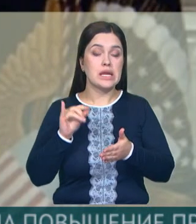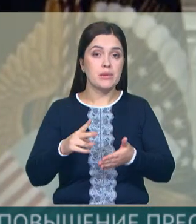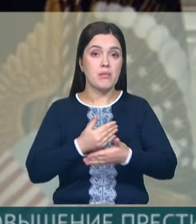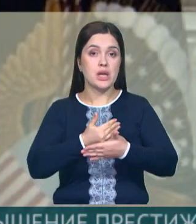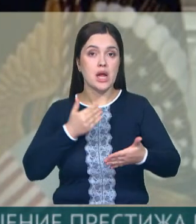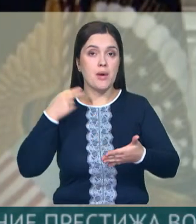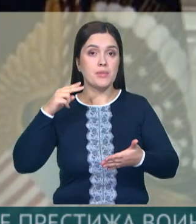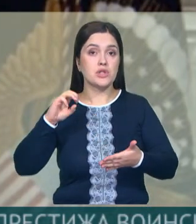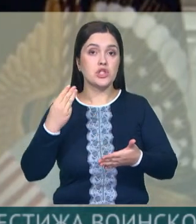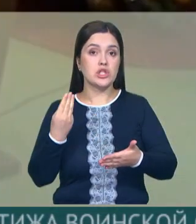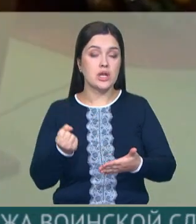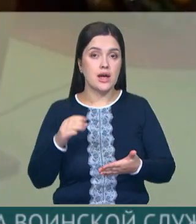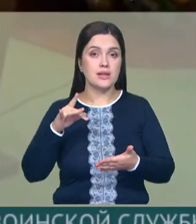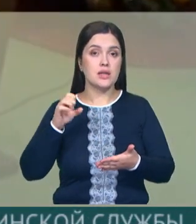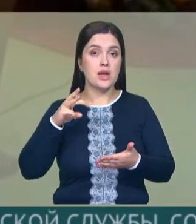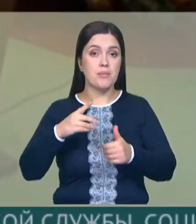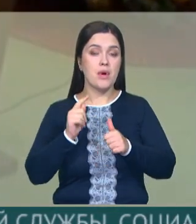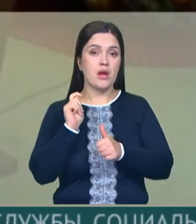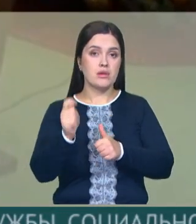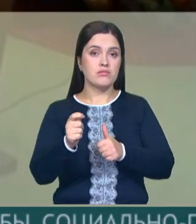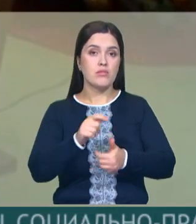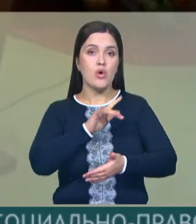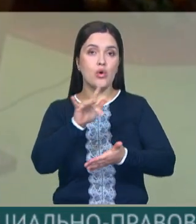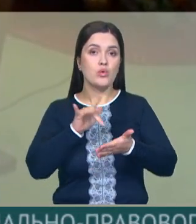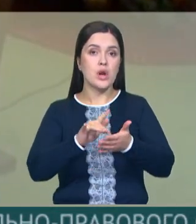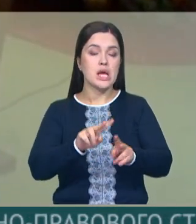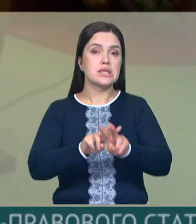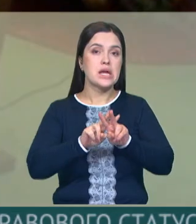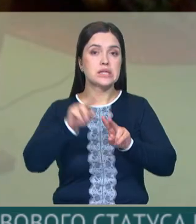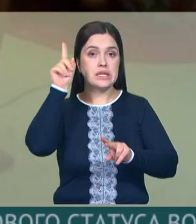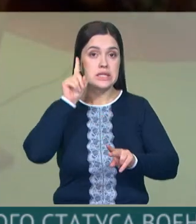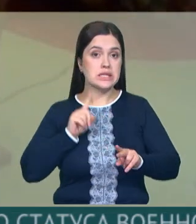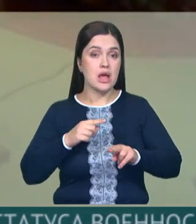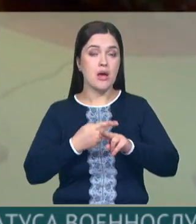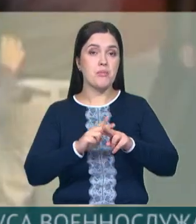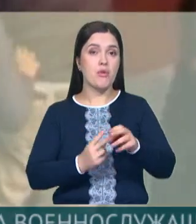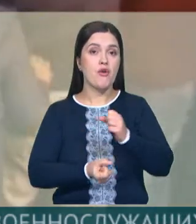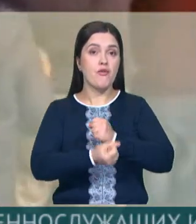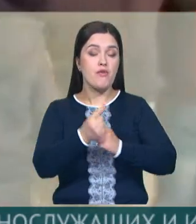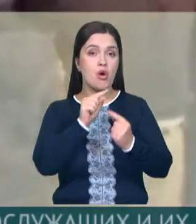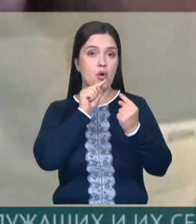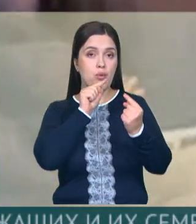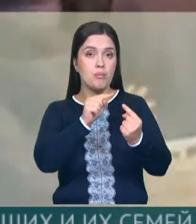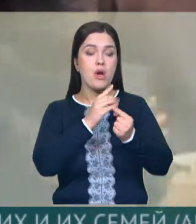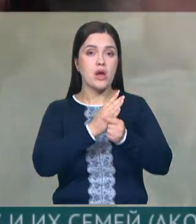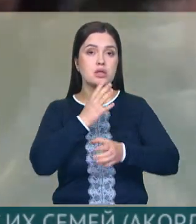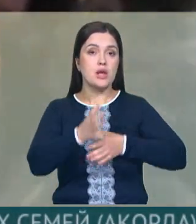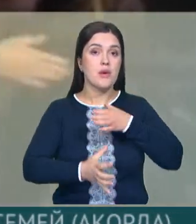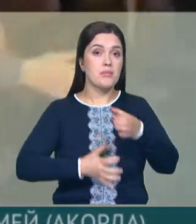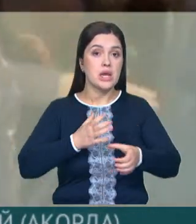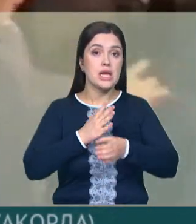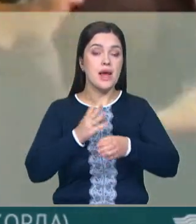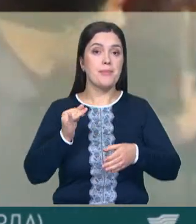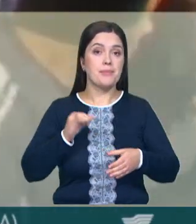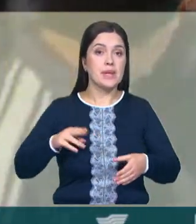США Дональд Трамп назвал этот город столицей Израиля. Это вызвало неоднозначную реакцию в мировом сообществе. В свою